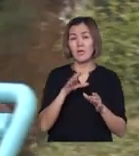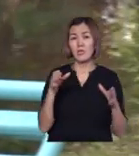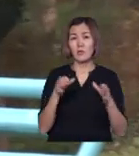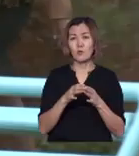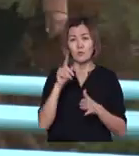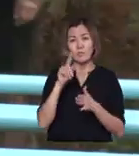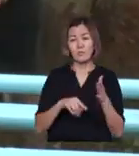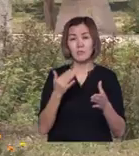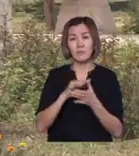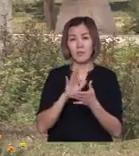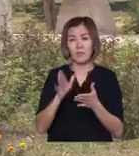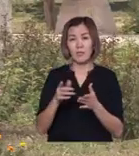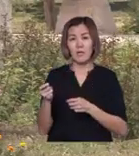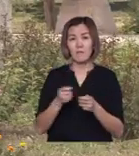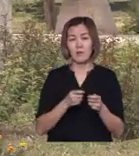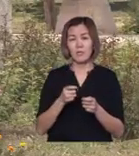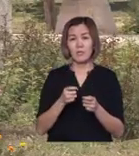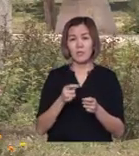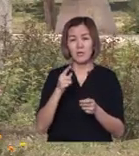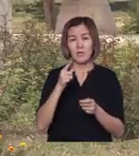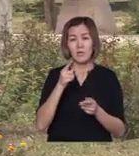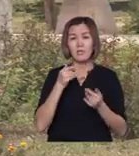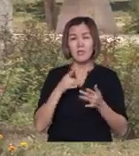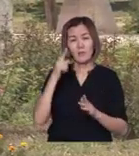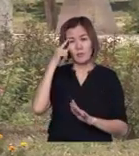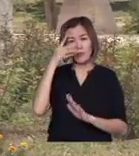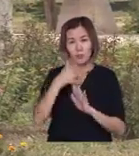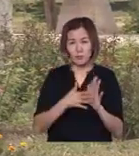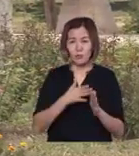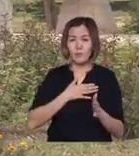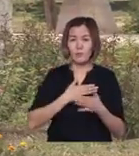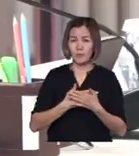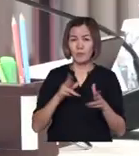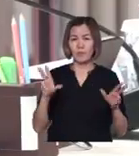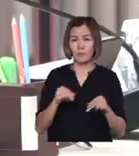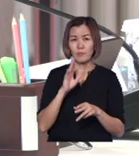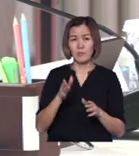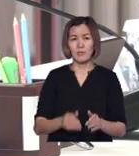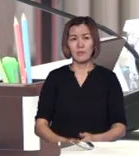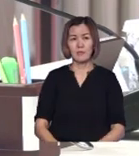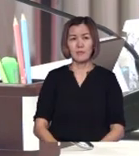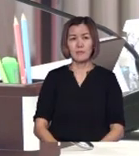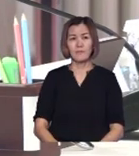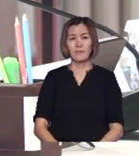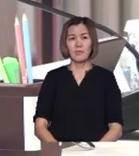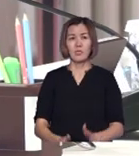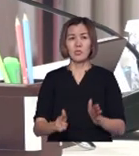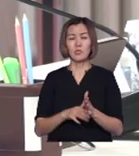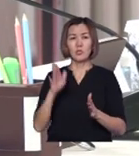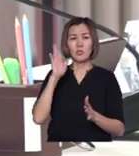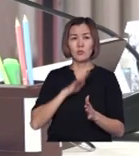деп танылады. Басшылығы талапты түсінді, барын салуға уәде берді. Сөз жетісу облысының әкімі